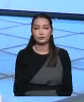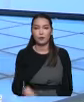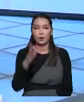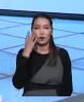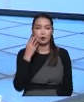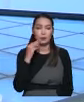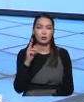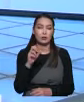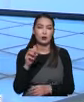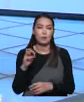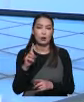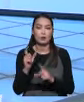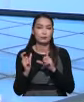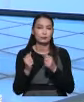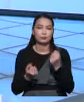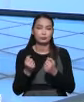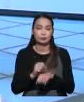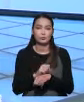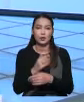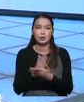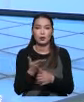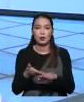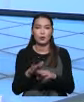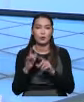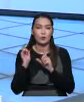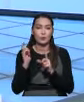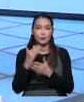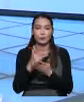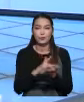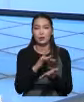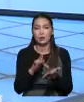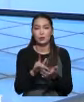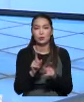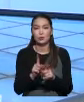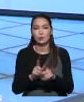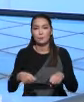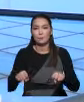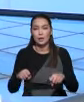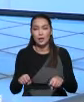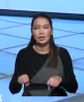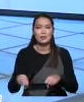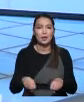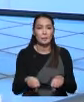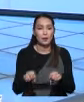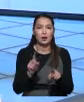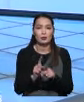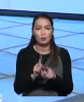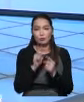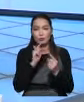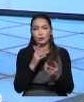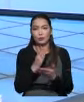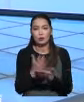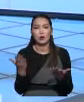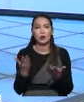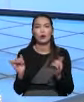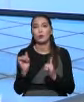Алматыда КамАЗ жүргізушілері наразылық білдірді. Ауыр көлікті тізгіндеушілер қалада қаптаған мопед самокатқа қарсы. Қай жақтан қайсысы